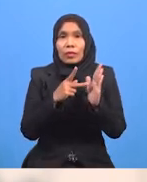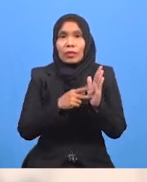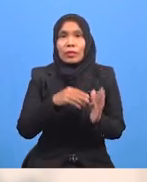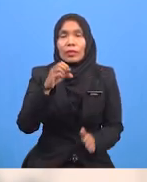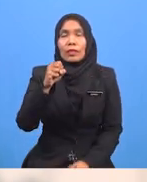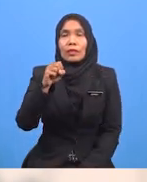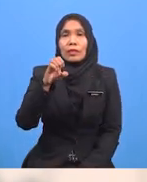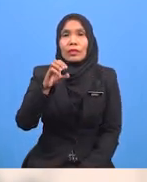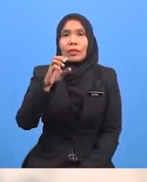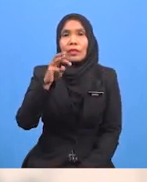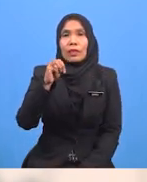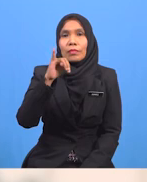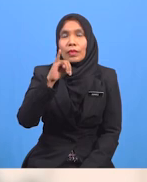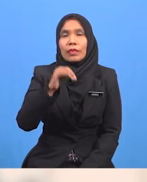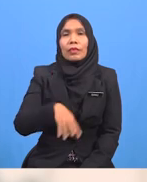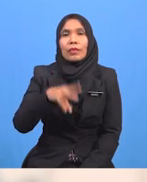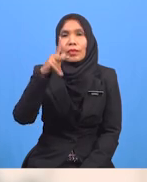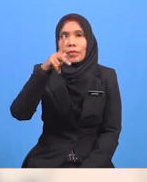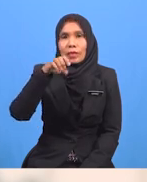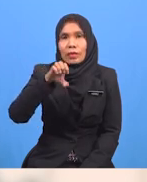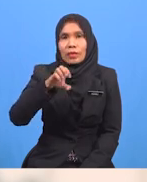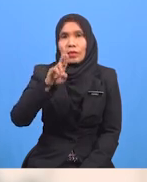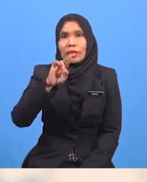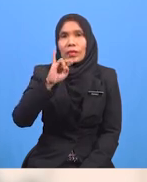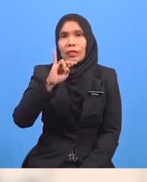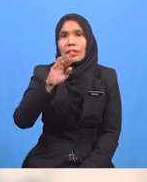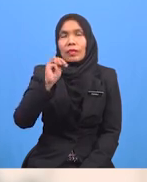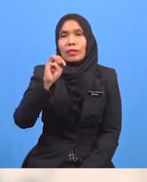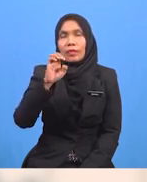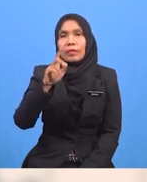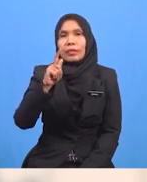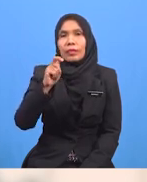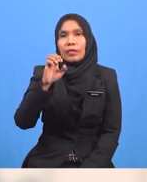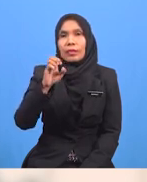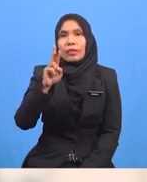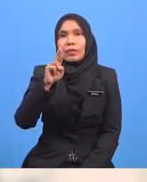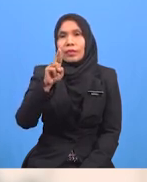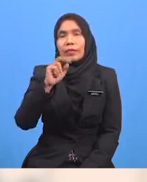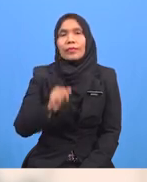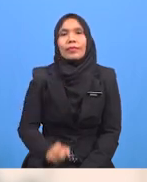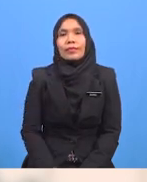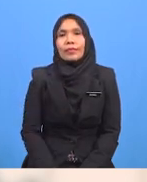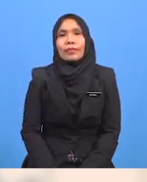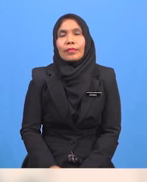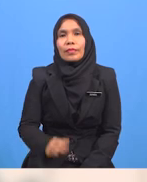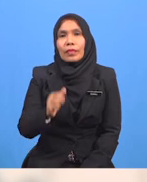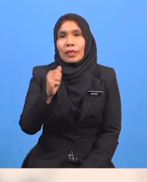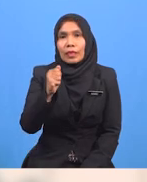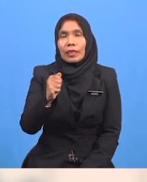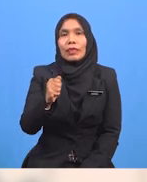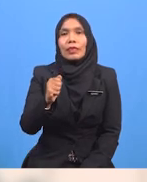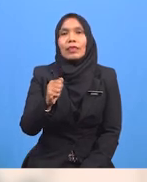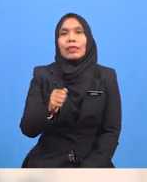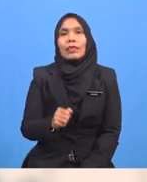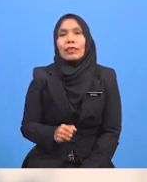dengan menggunakan rumus semi parlementer yang ditakrifkan sebagai hasil tambah y b dan c